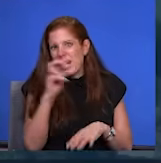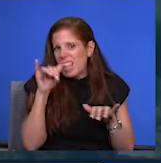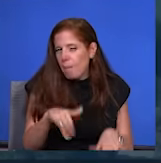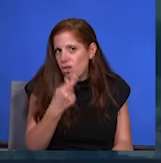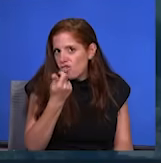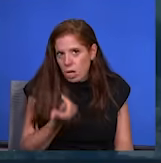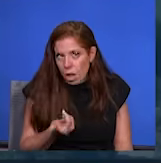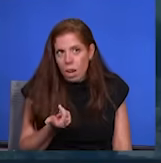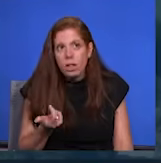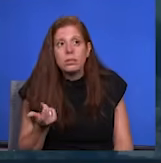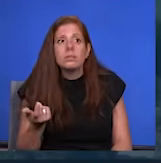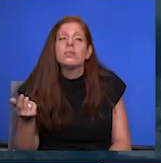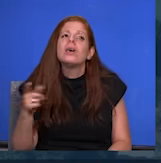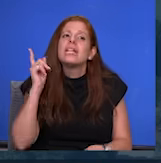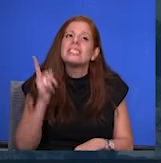מתי צריך להפעיל את